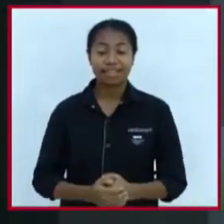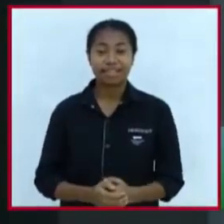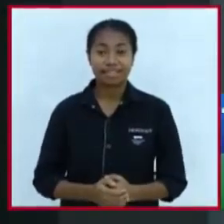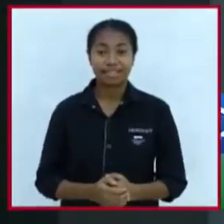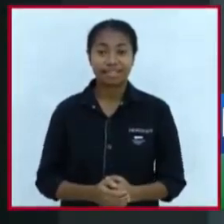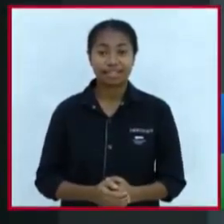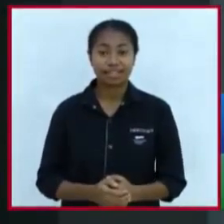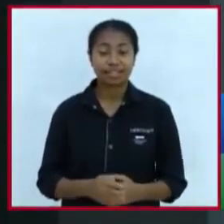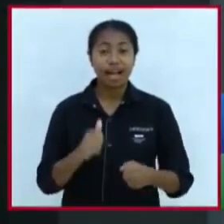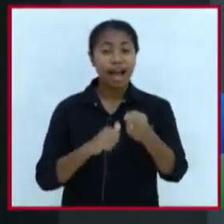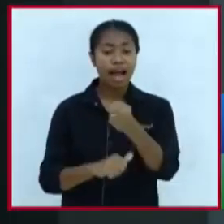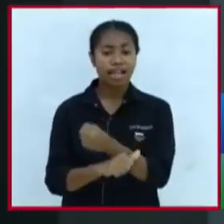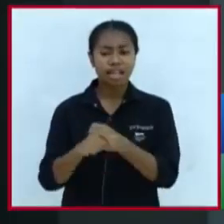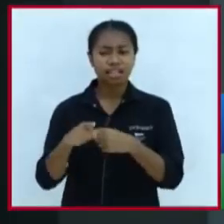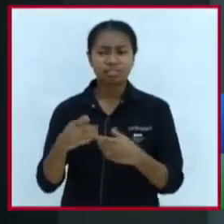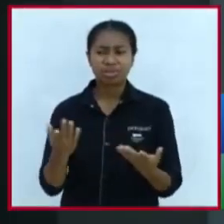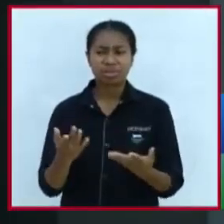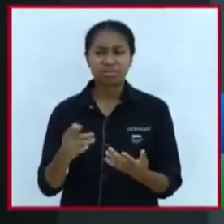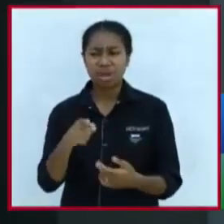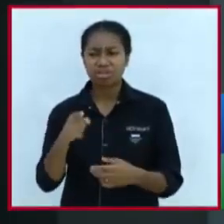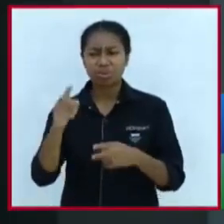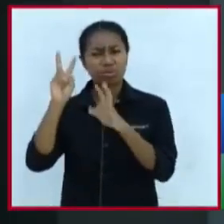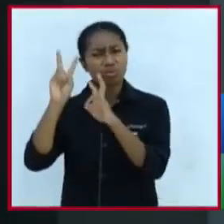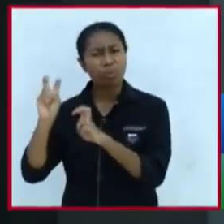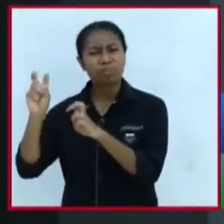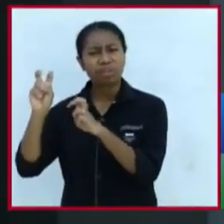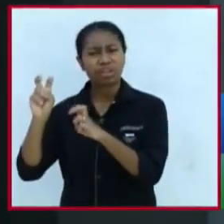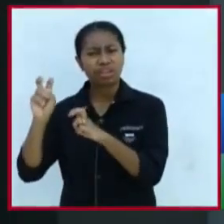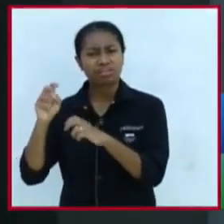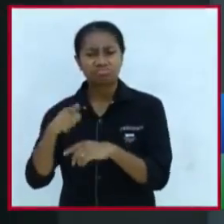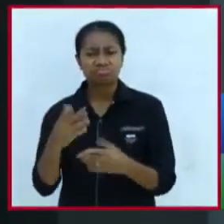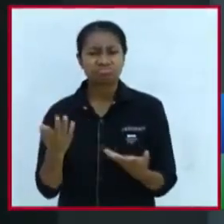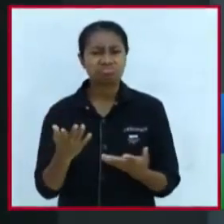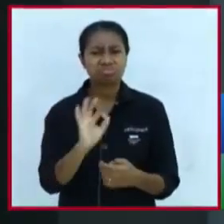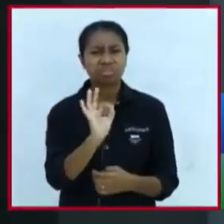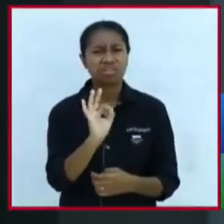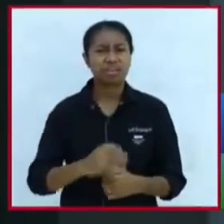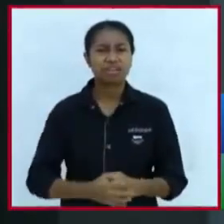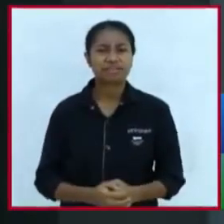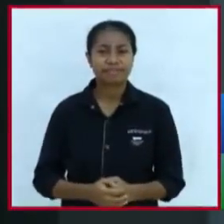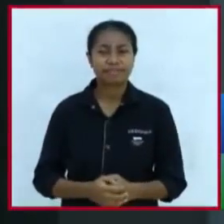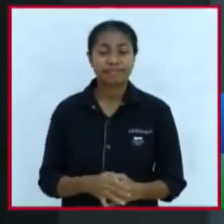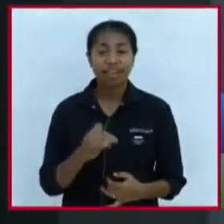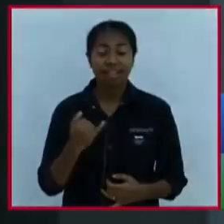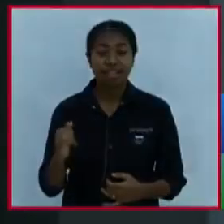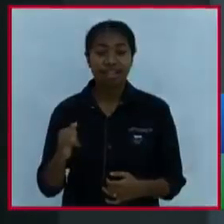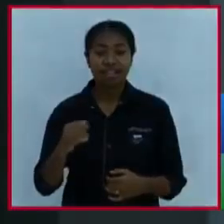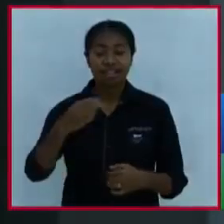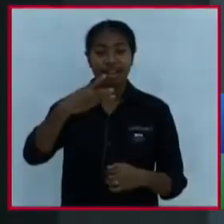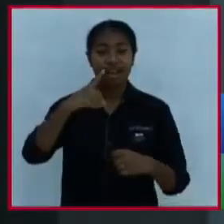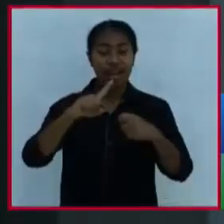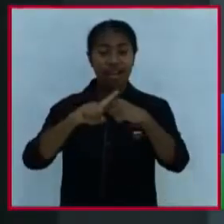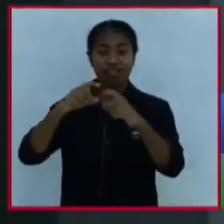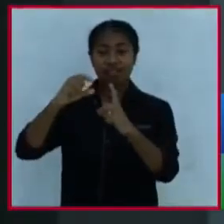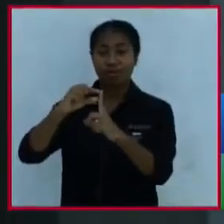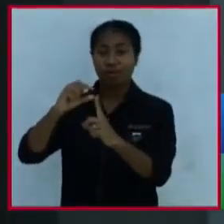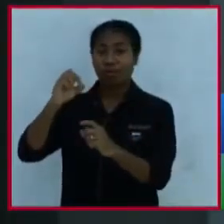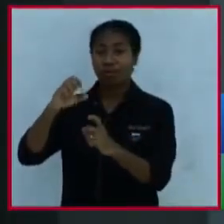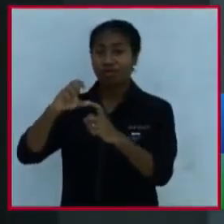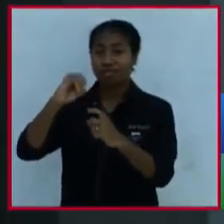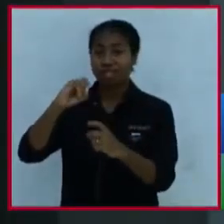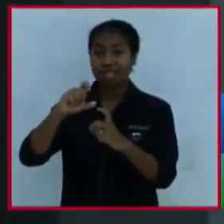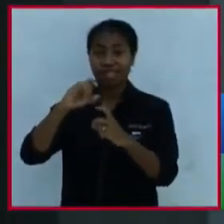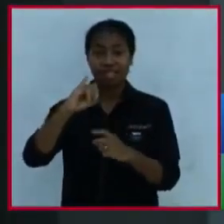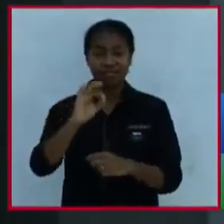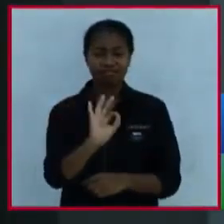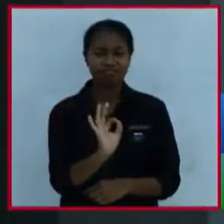ayat tertentu atau perekop tertentu yang di Eksposisi atau di eksegesis